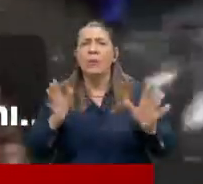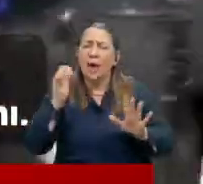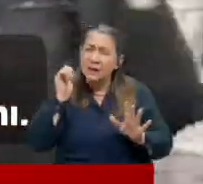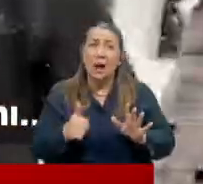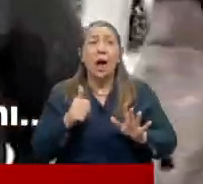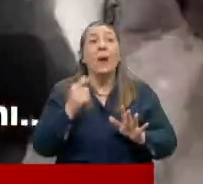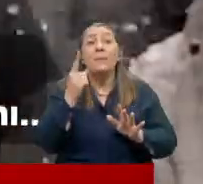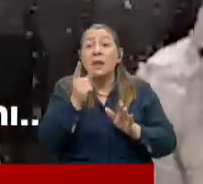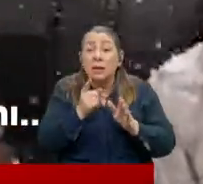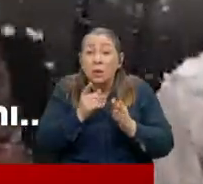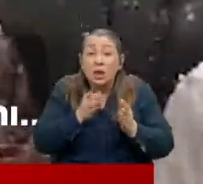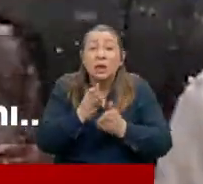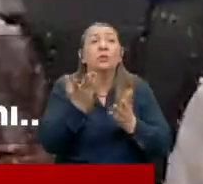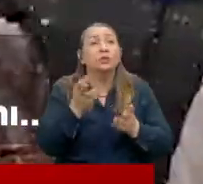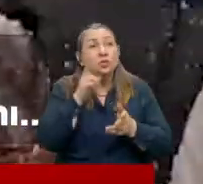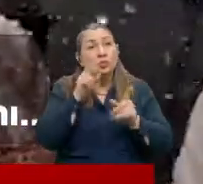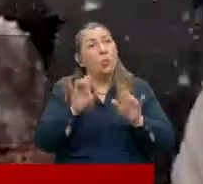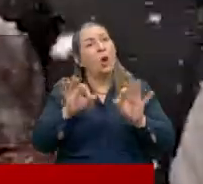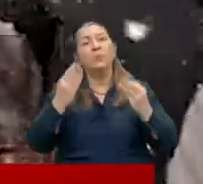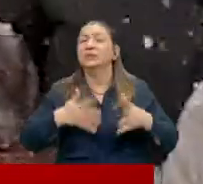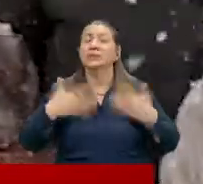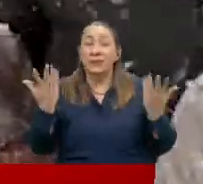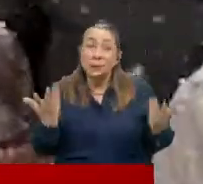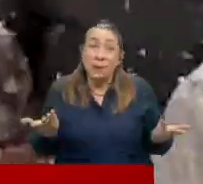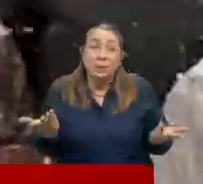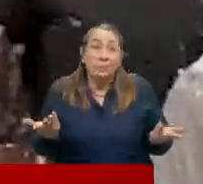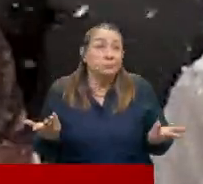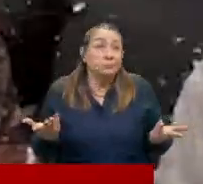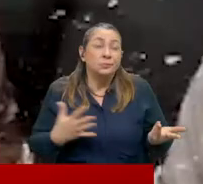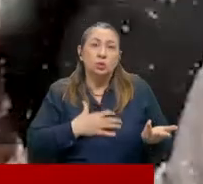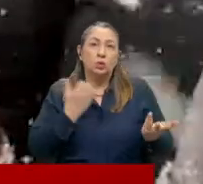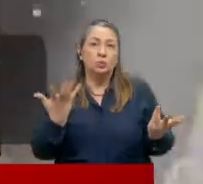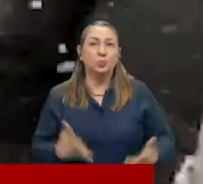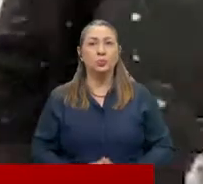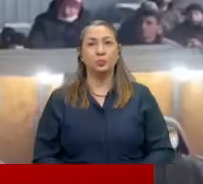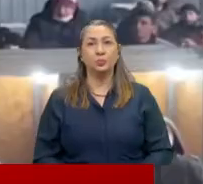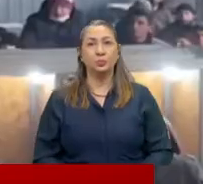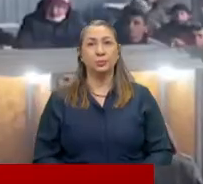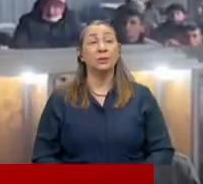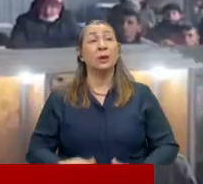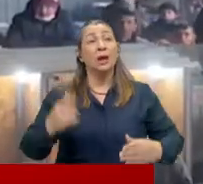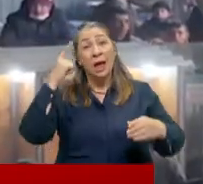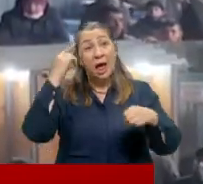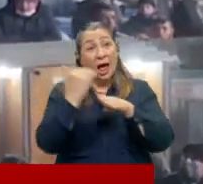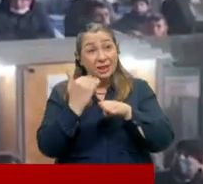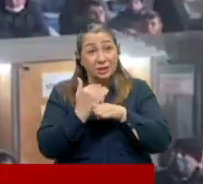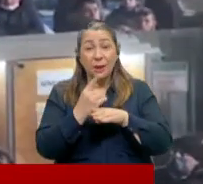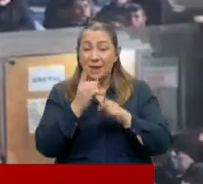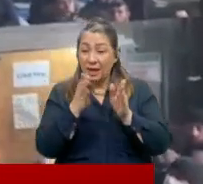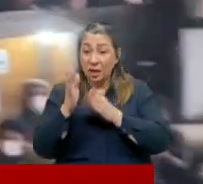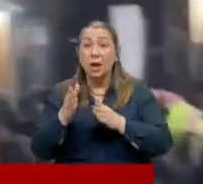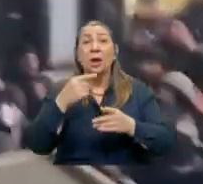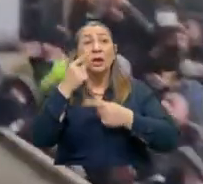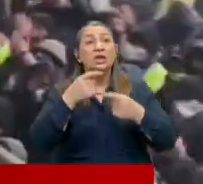zaman. Ama bir milim ilerleme yok. Biz de sonucun böyle olmasını istemezdik ama neticede böyle oldu. Bir yere kadar gidecek. Uzlaşma bir yana, iddiaya